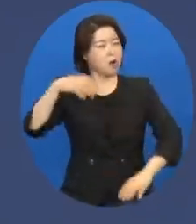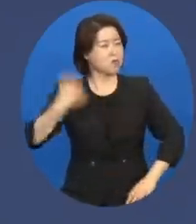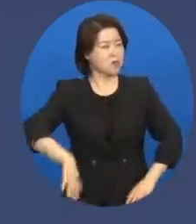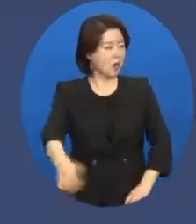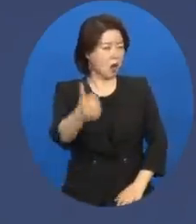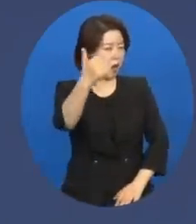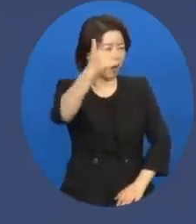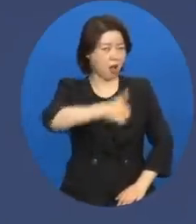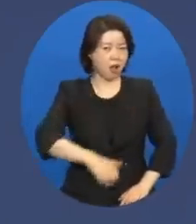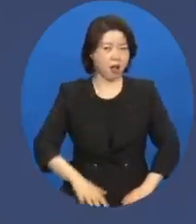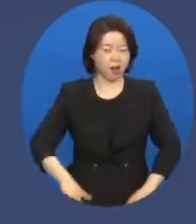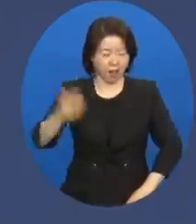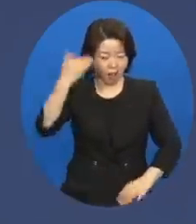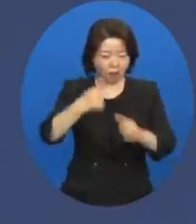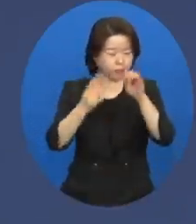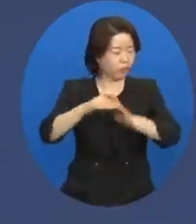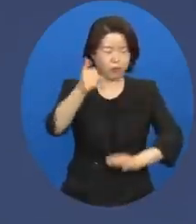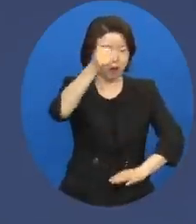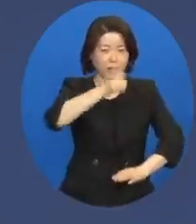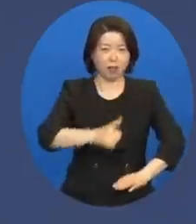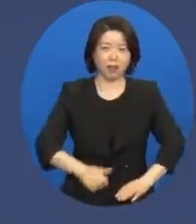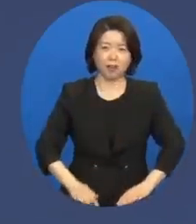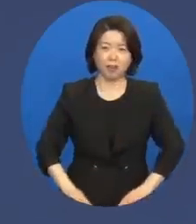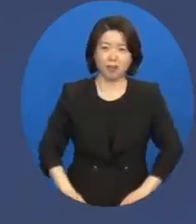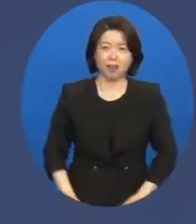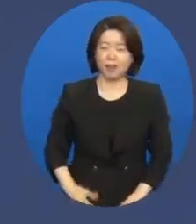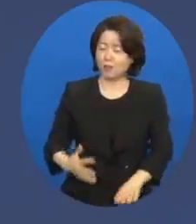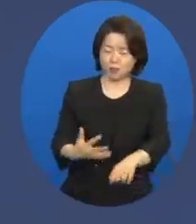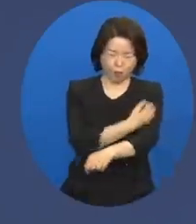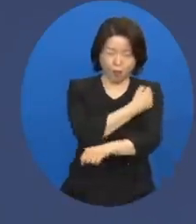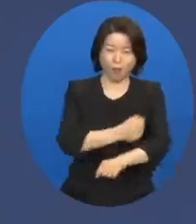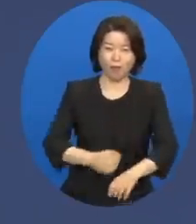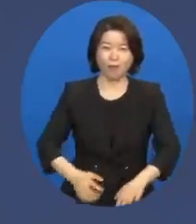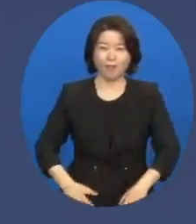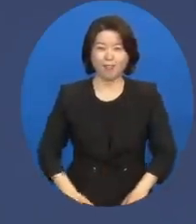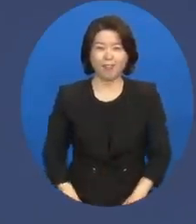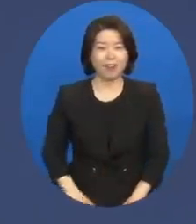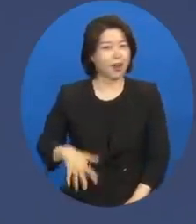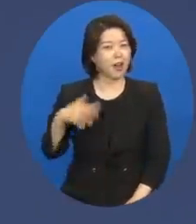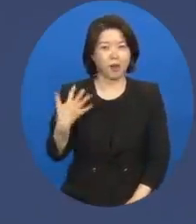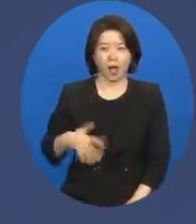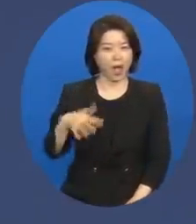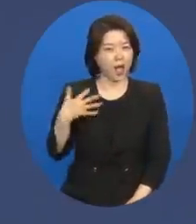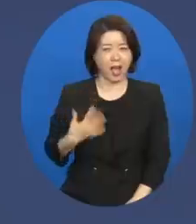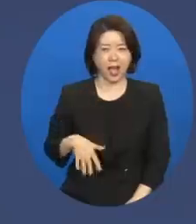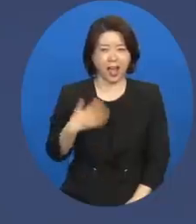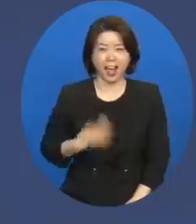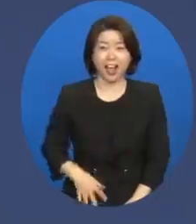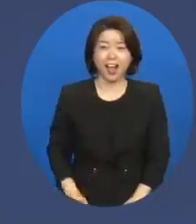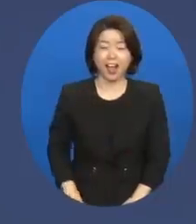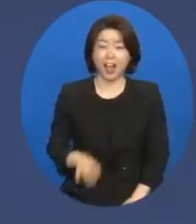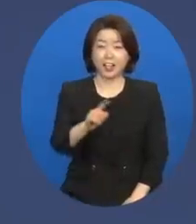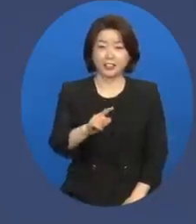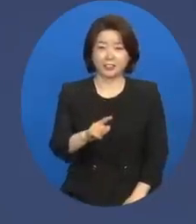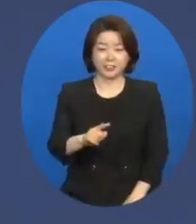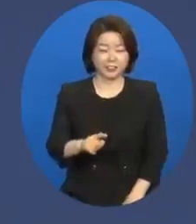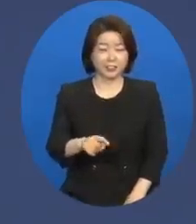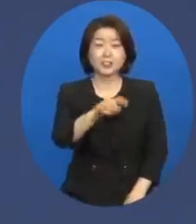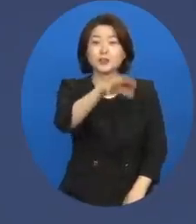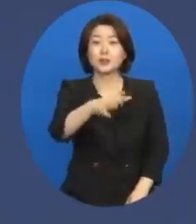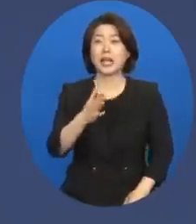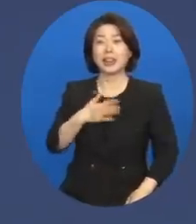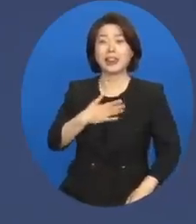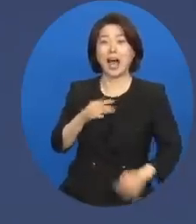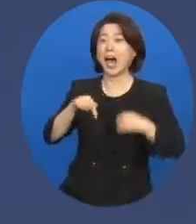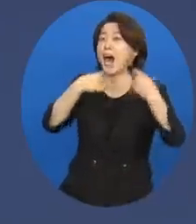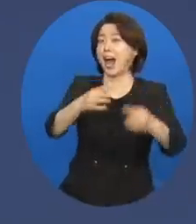여러분. 한국 대단해요. 주여 굉장합니다 여러분. 와, 그 한복판에 제가 있었잖아.